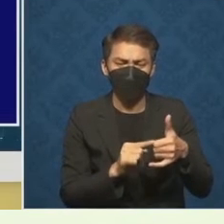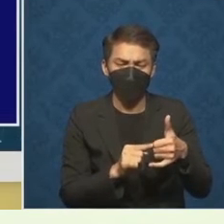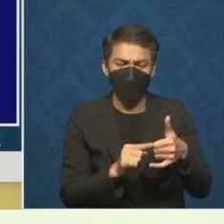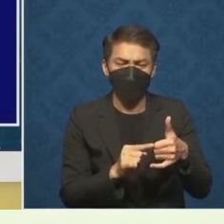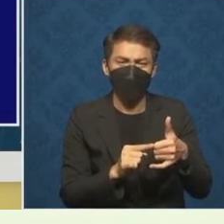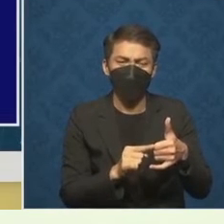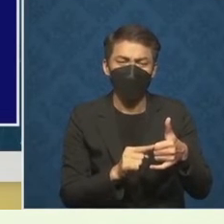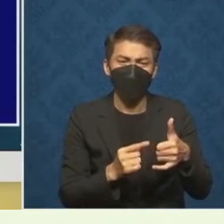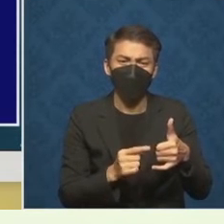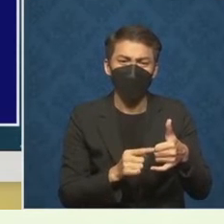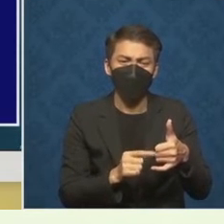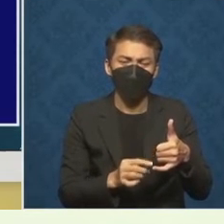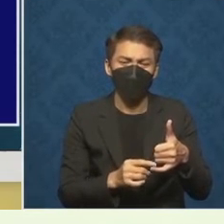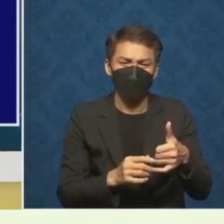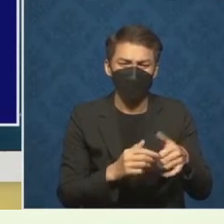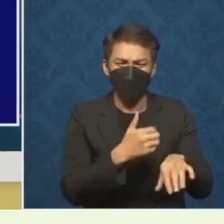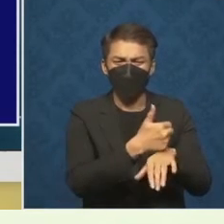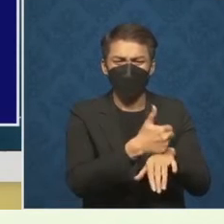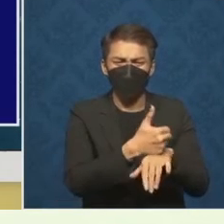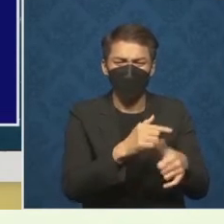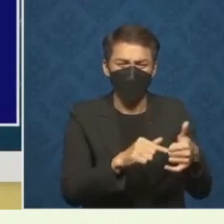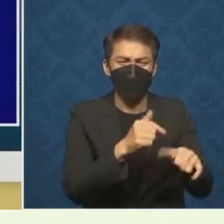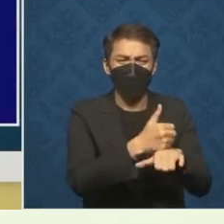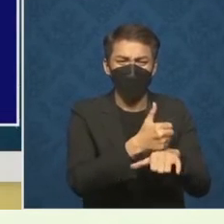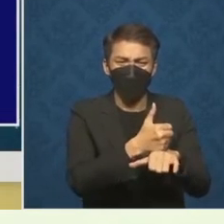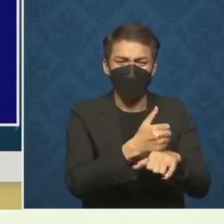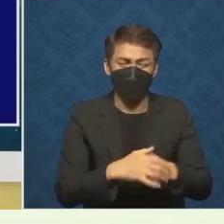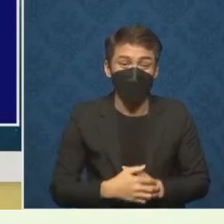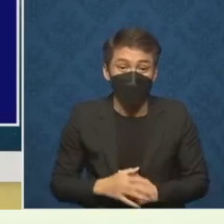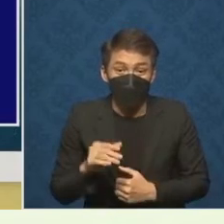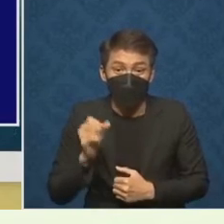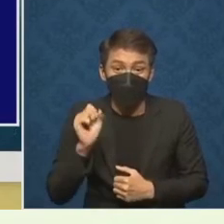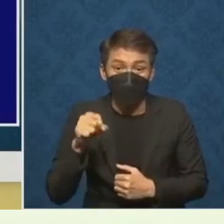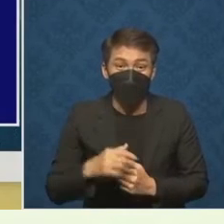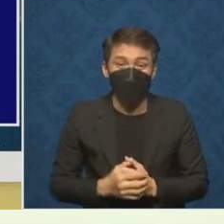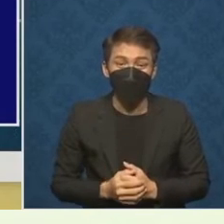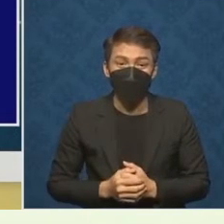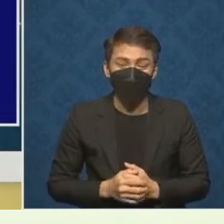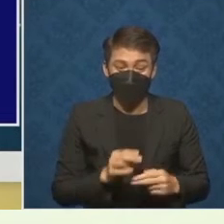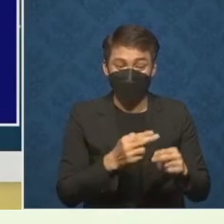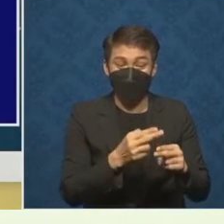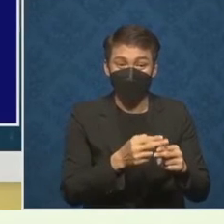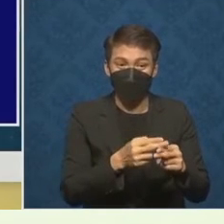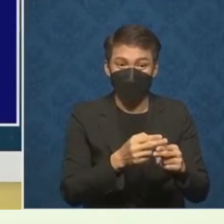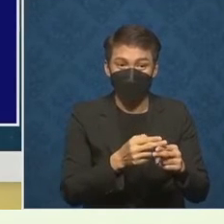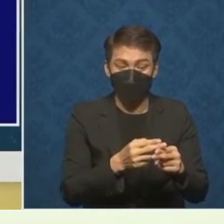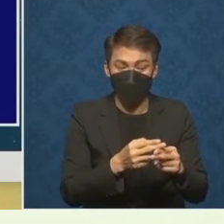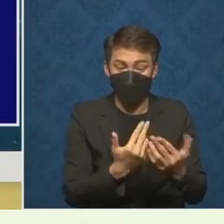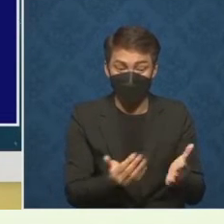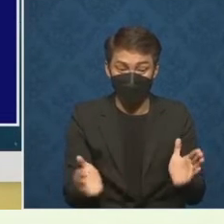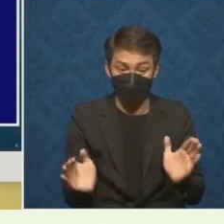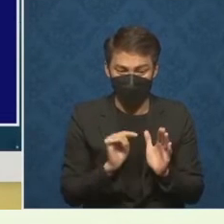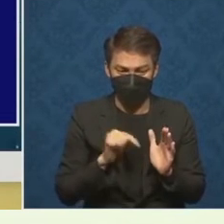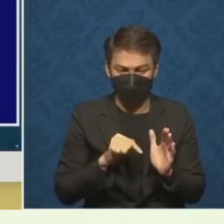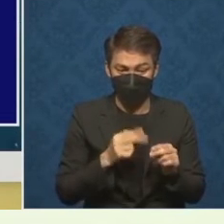หญ่คนโต อ๋อเหรออย่างนั้นเลยเหรอแล้วเขาจดชื่อคนในบ้านน้องไปแล้วยังไงคะหลังจาก